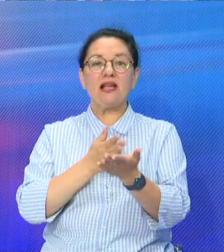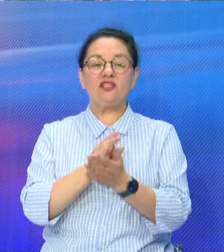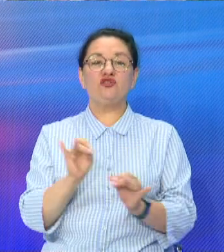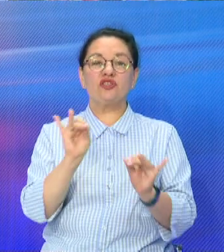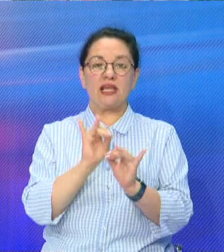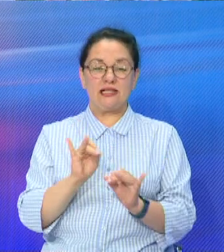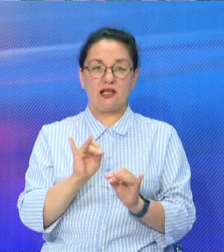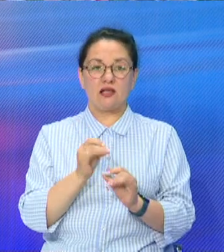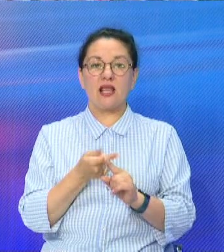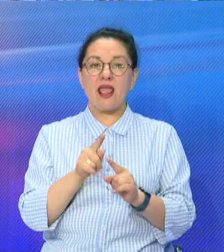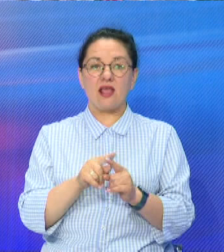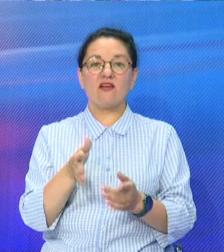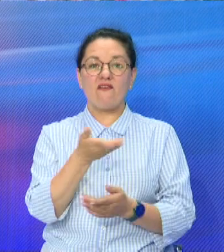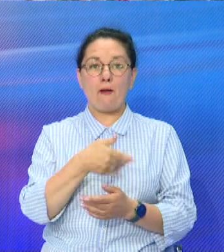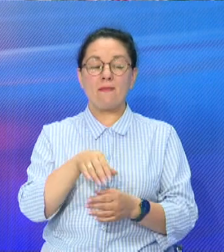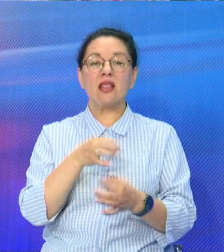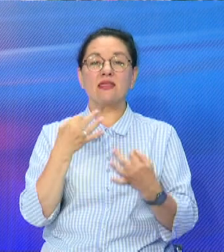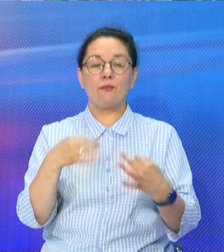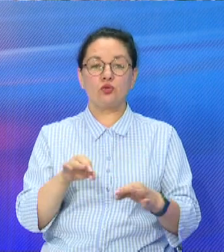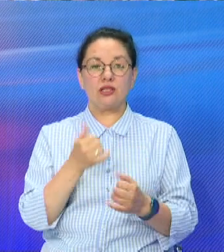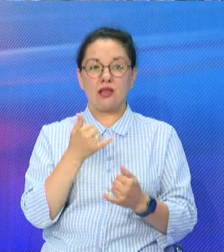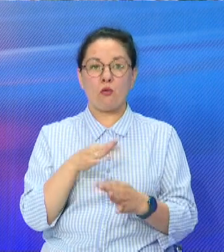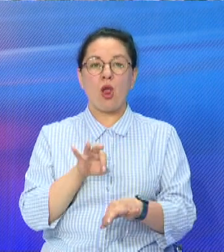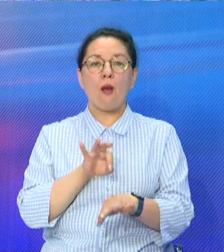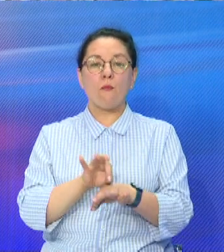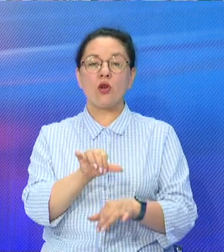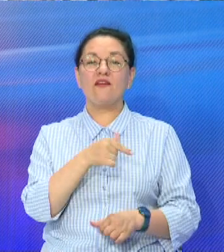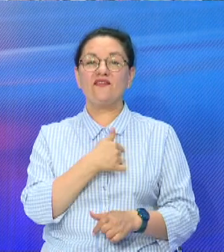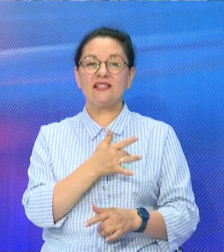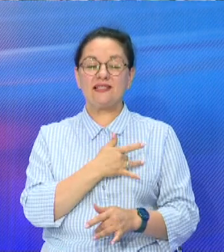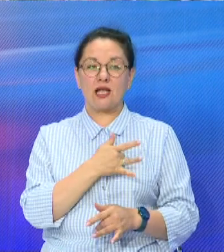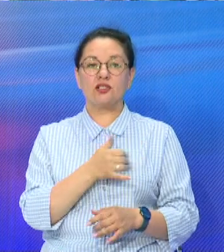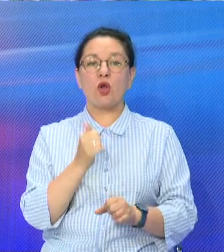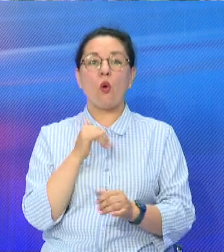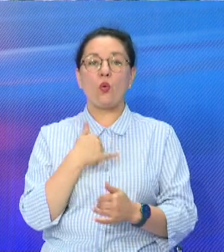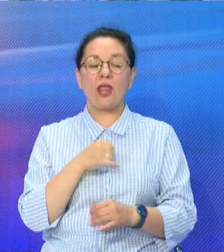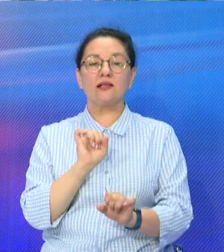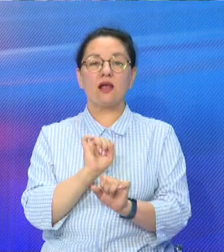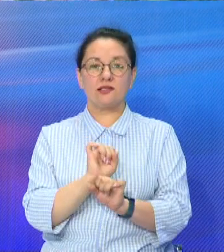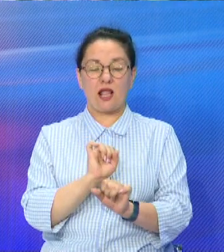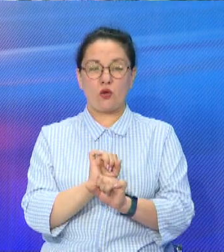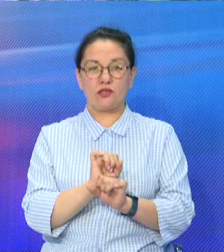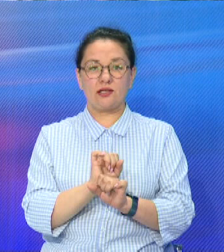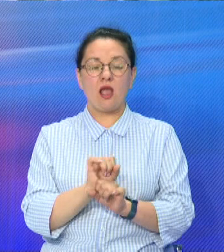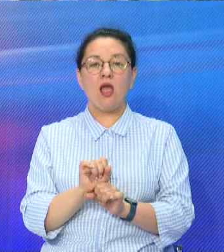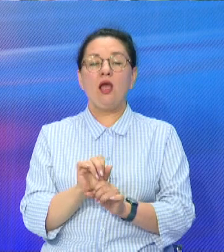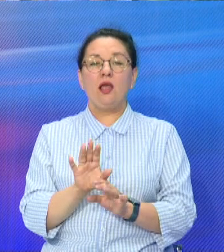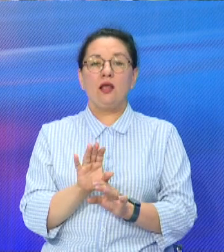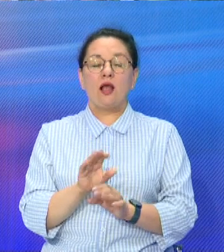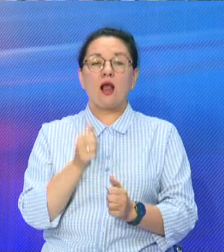допустить не можем потому что болью сердце у нас отдается каждый колокол хатыни каждый